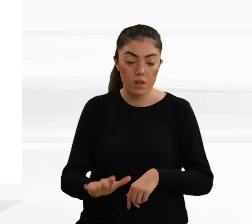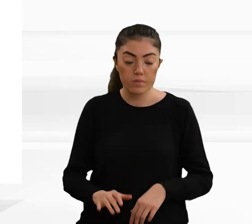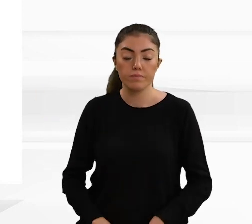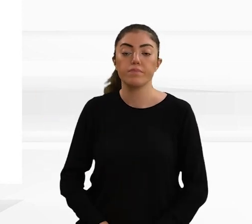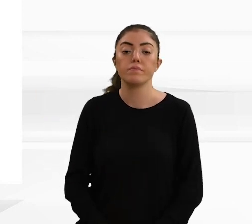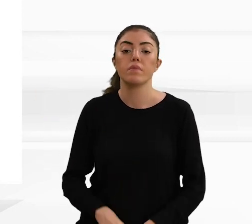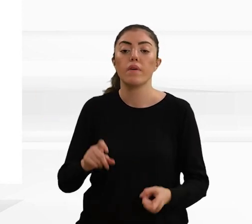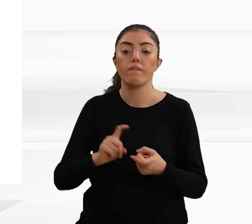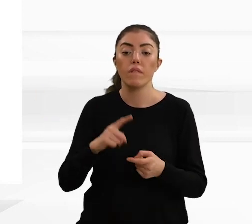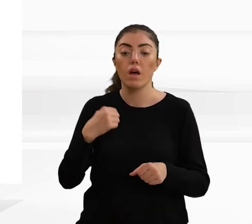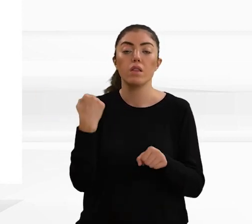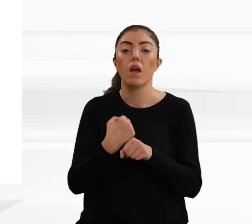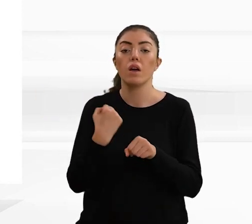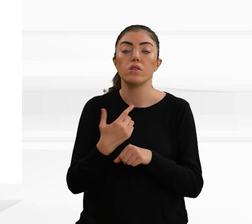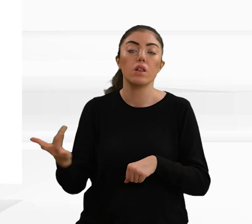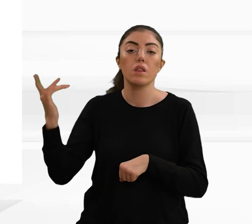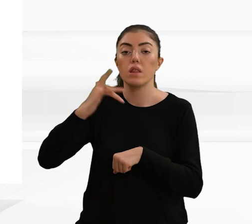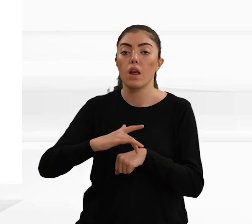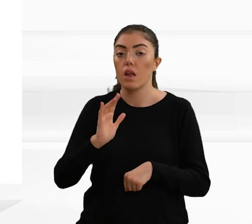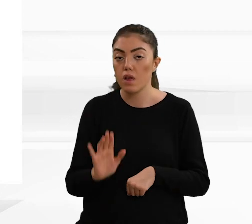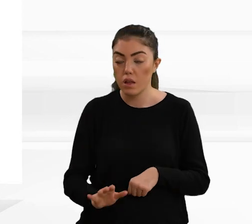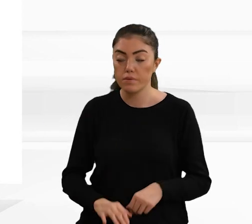bu ve Kayalık dağları